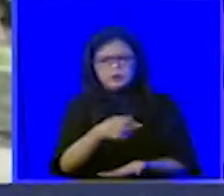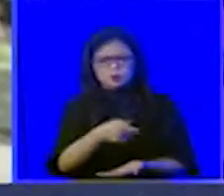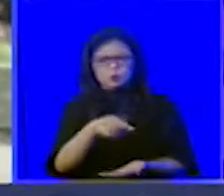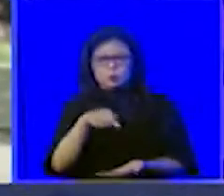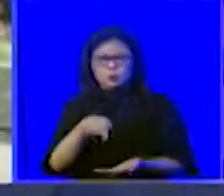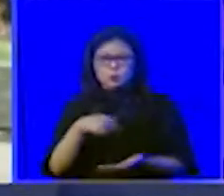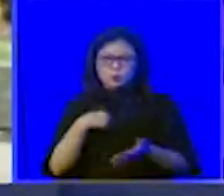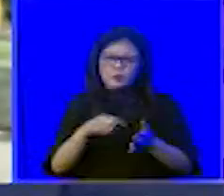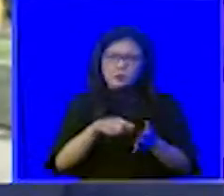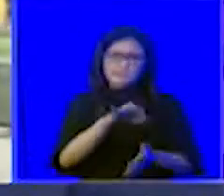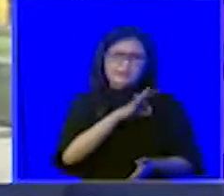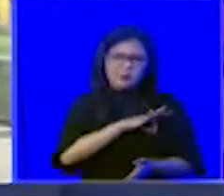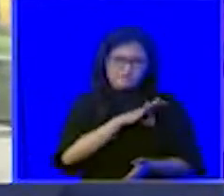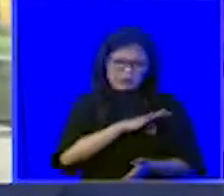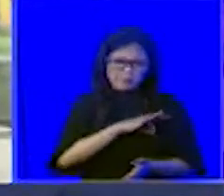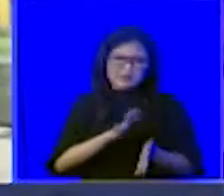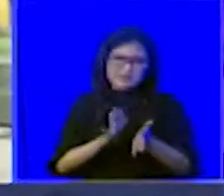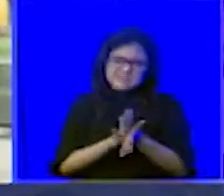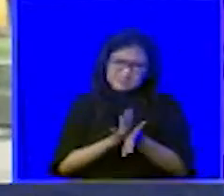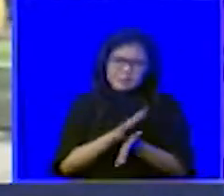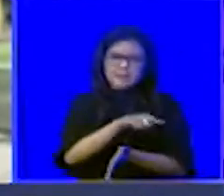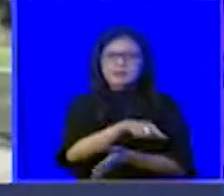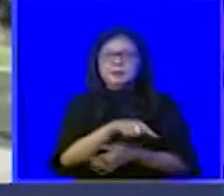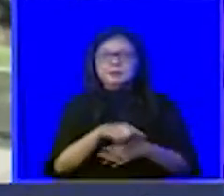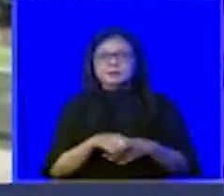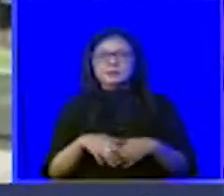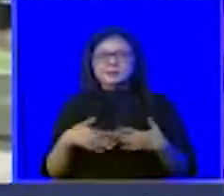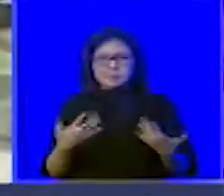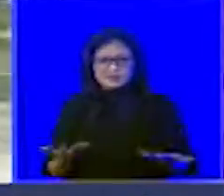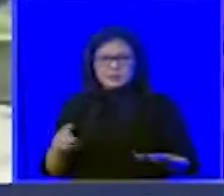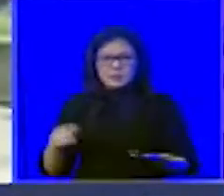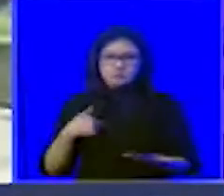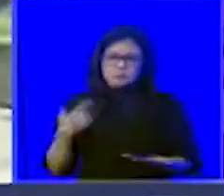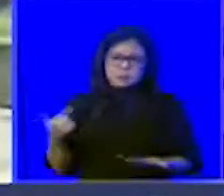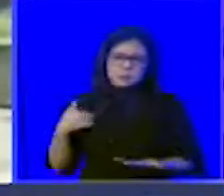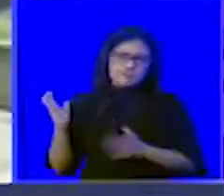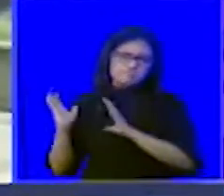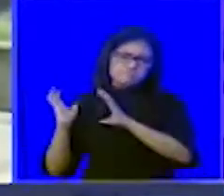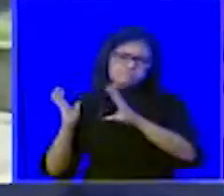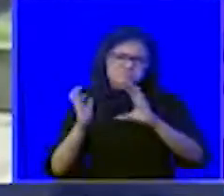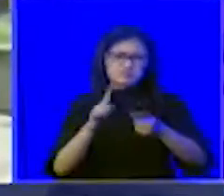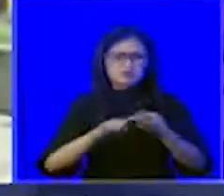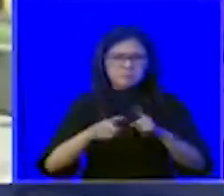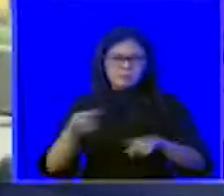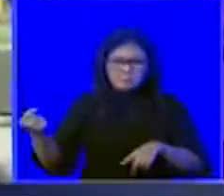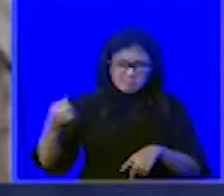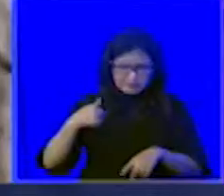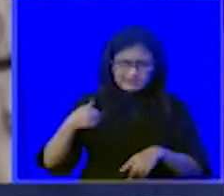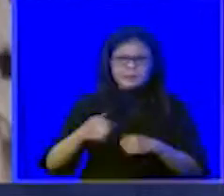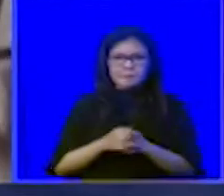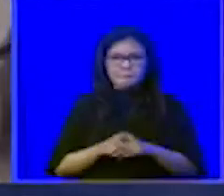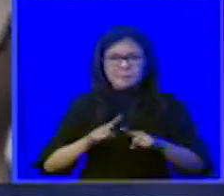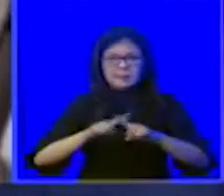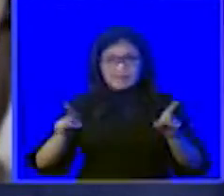masyarakat di Cikadut gitu ya. Nah, makanya yang jelas begini, kalau dari